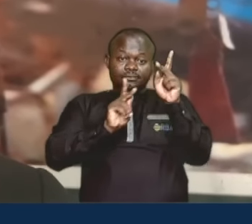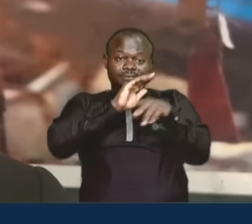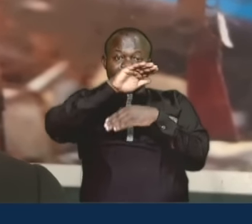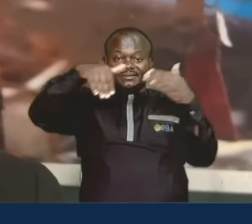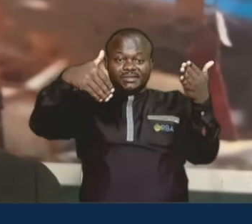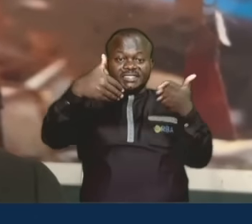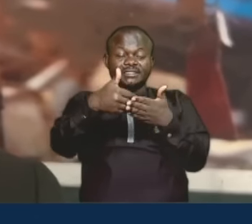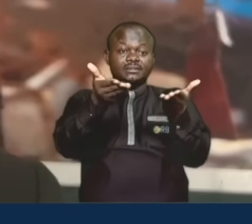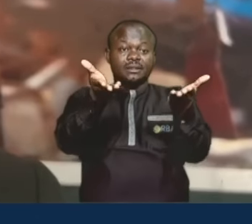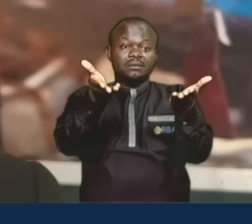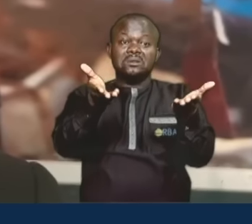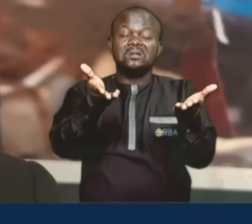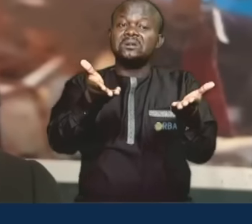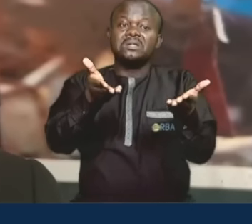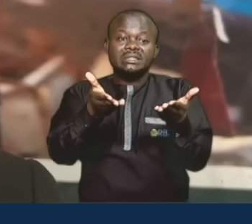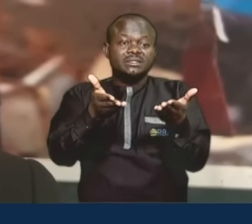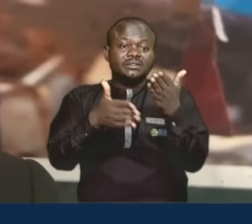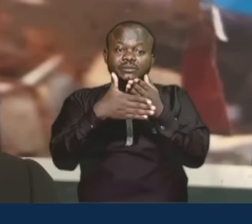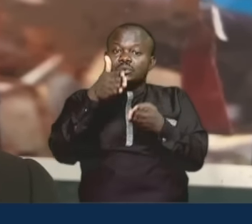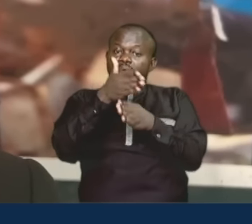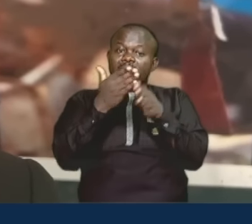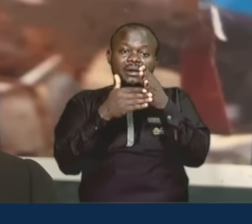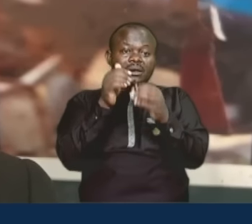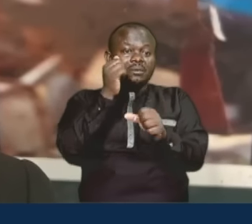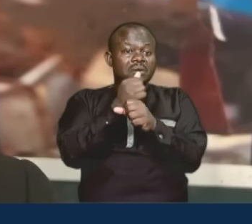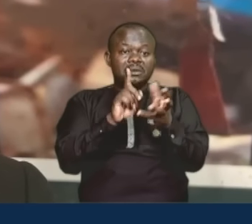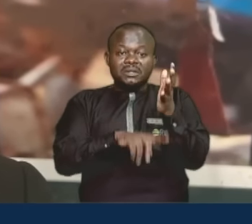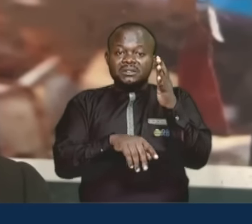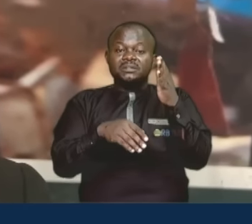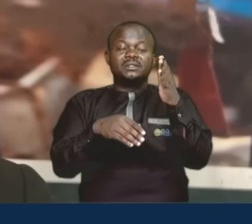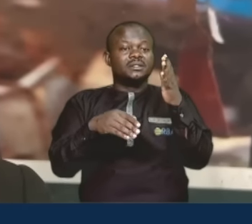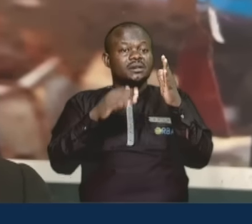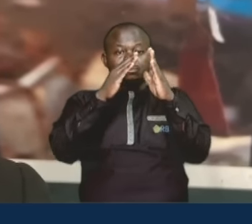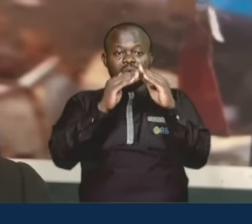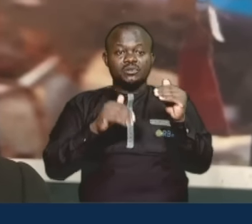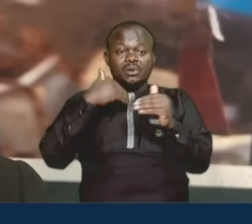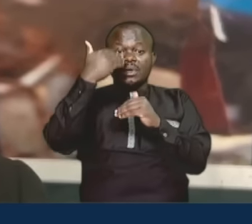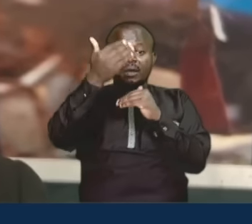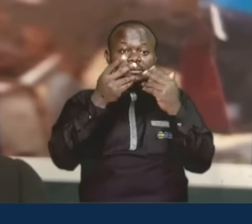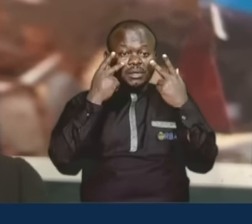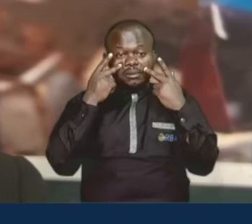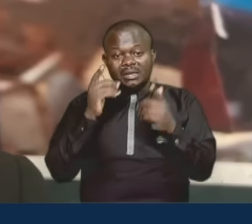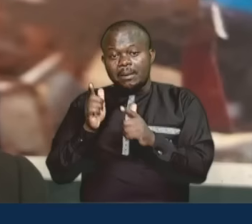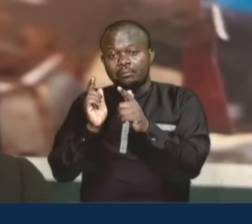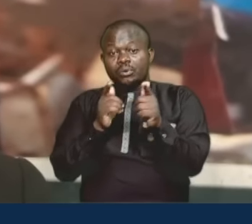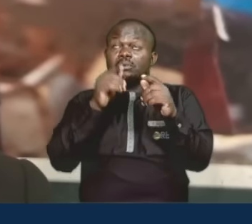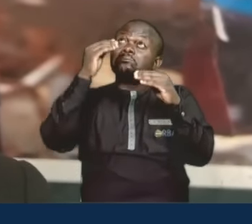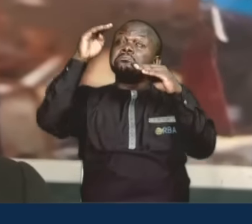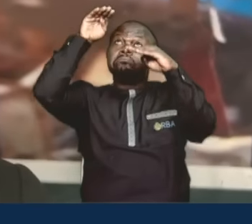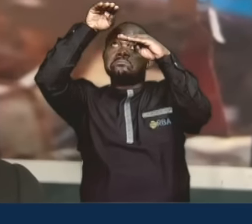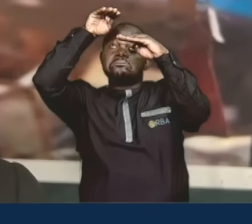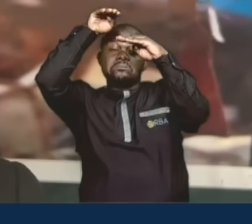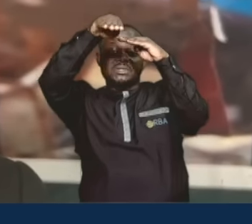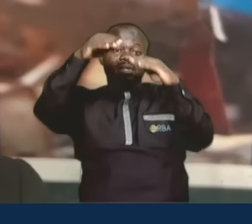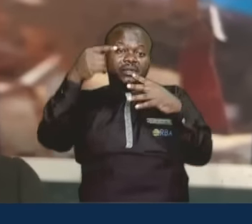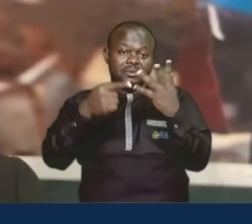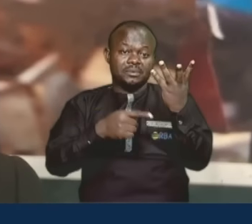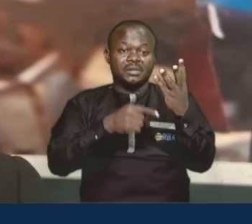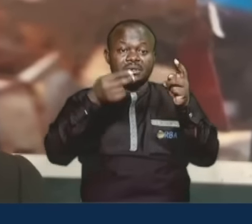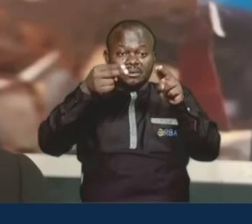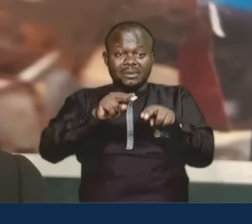bariho bubaka bagira gute basana nk'amazu bagasanga n'imbunda mu bisenge. Ibyo bijya bibaho